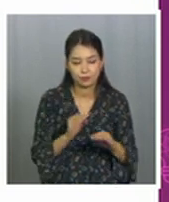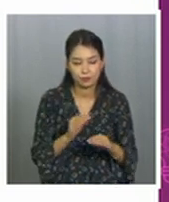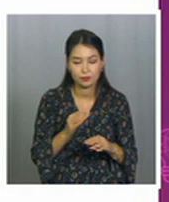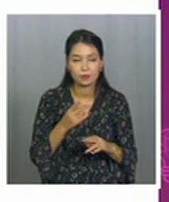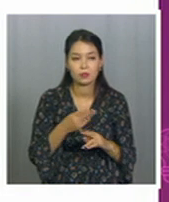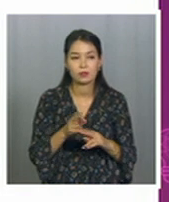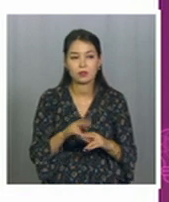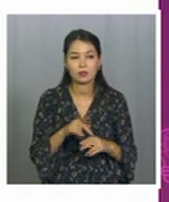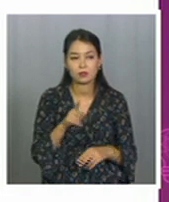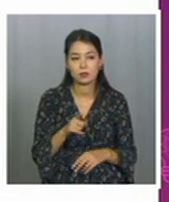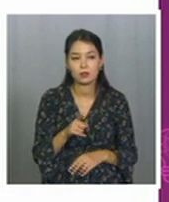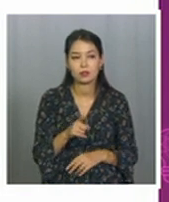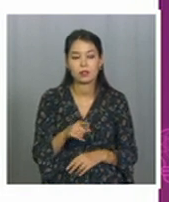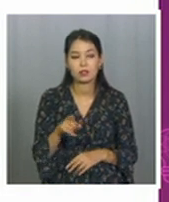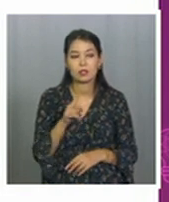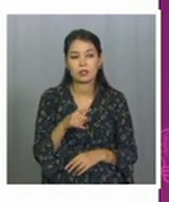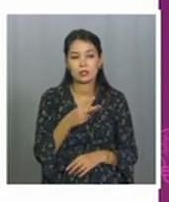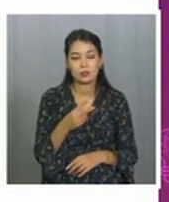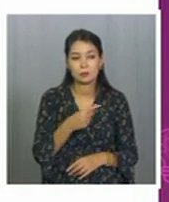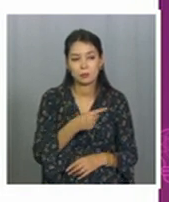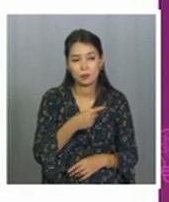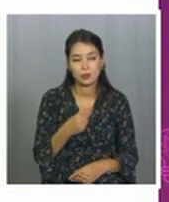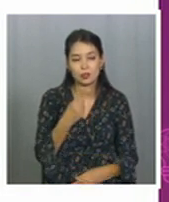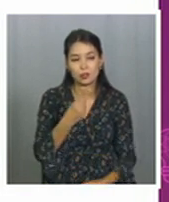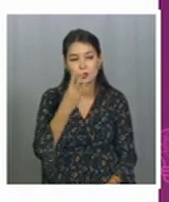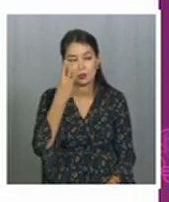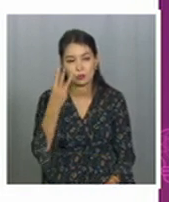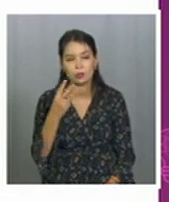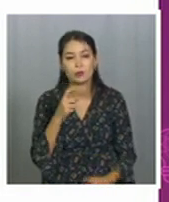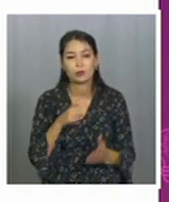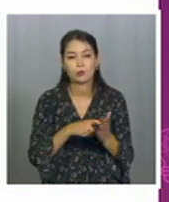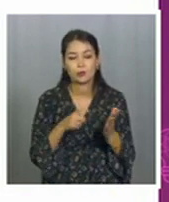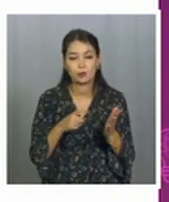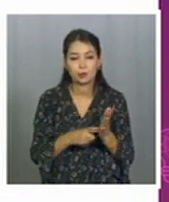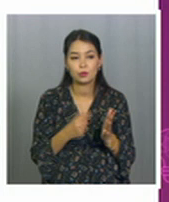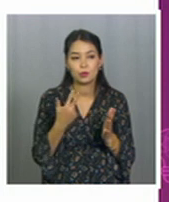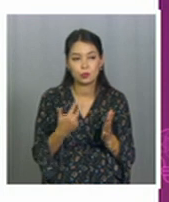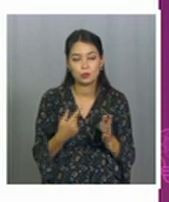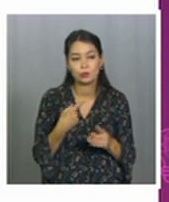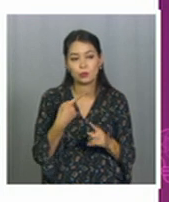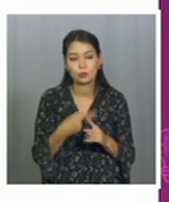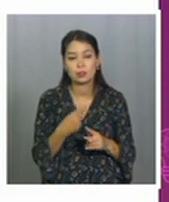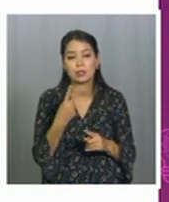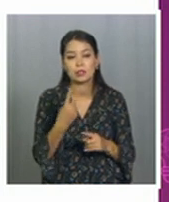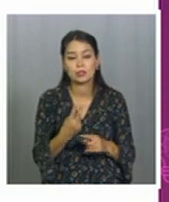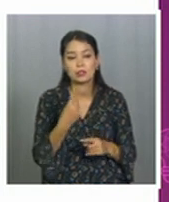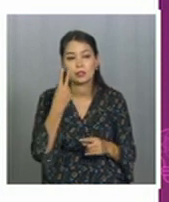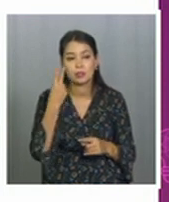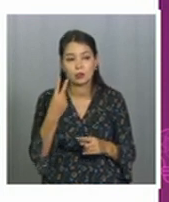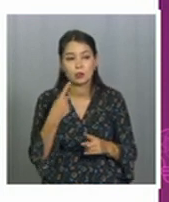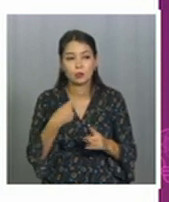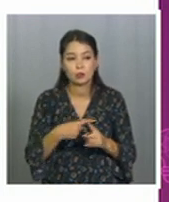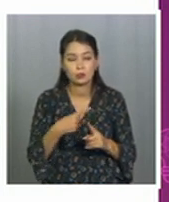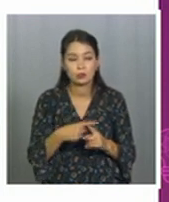S тен минус 2-нің 3 дәрежесі бөлінген 3, қосылған 2-нің 2 дәрежесі, қосылған